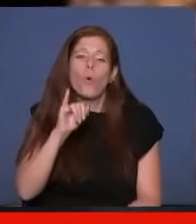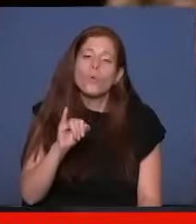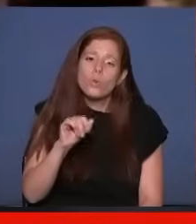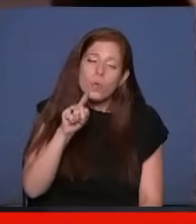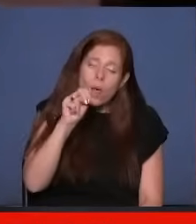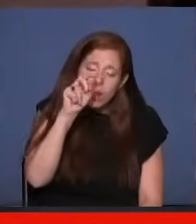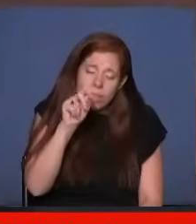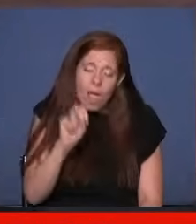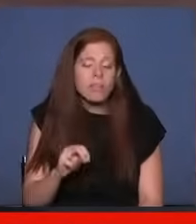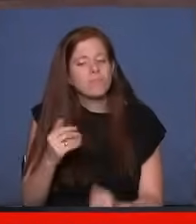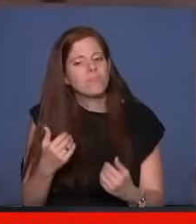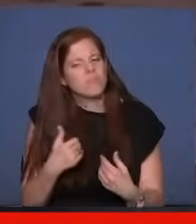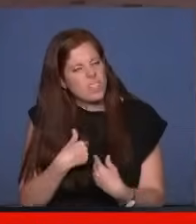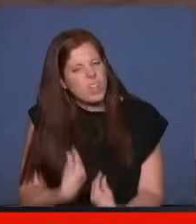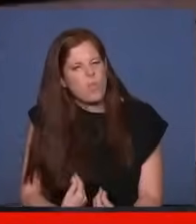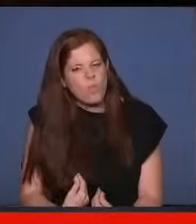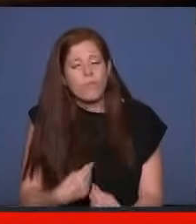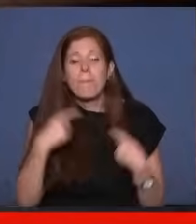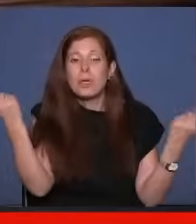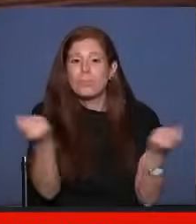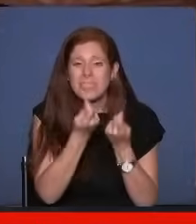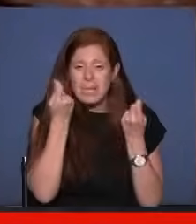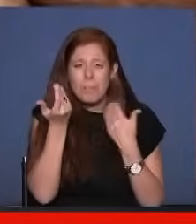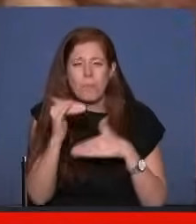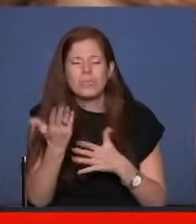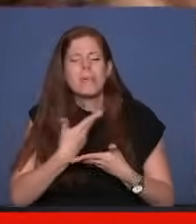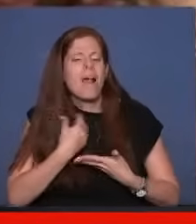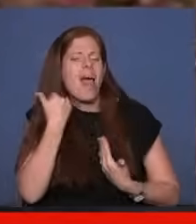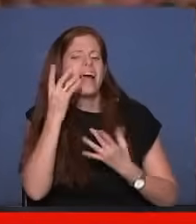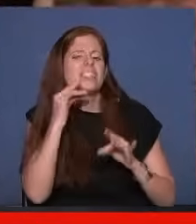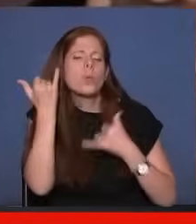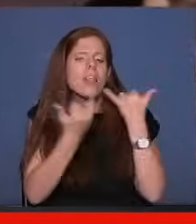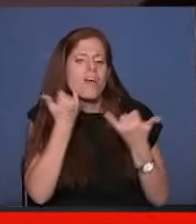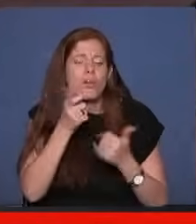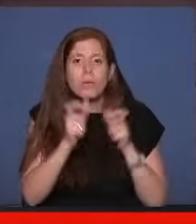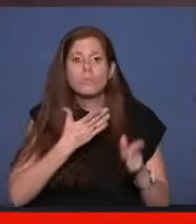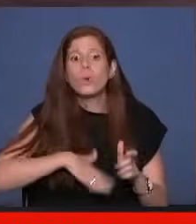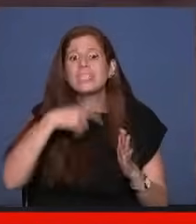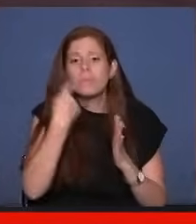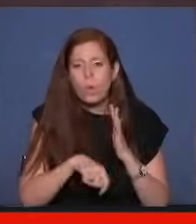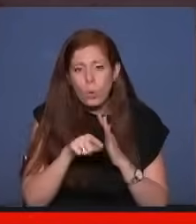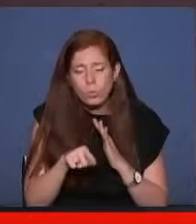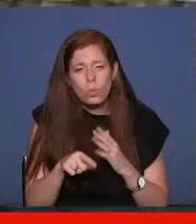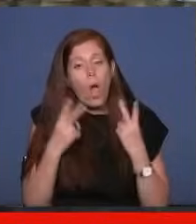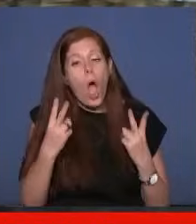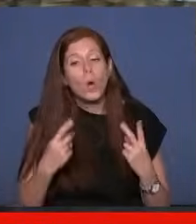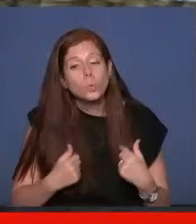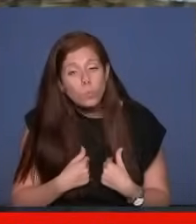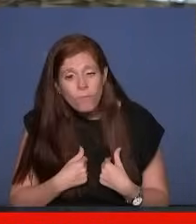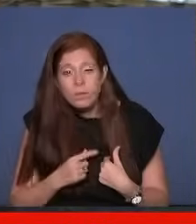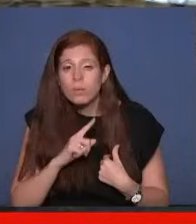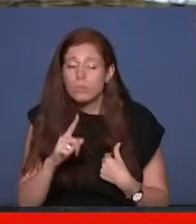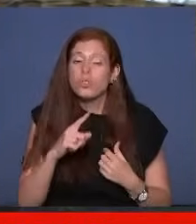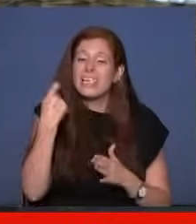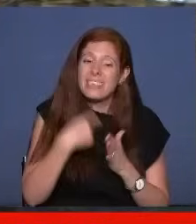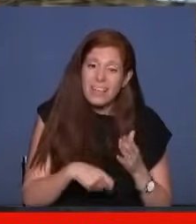טוב. מאז פרסם את הפוסט בפייסבוק, קיבל עשרות טלפונים מאנשים שרוצים לרכוש אותו. חשוב לי שמי שיקח את העסק, יעבוד